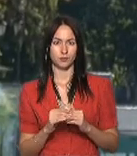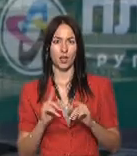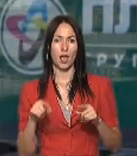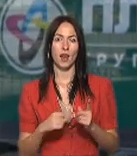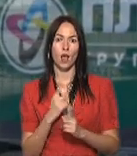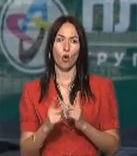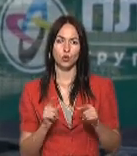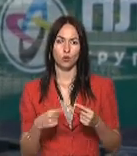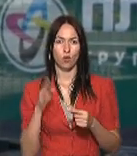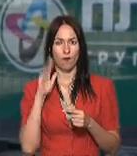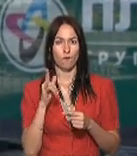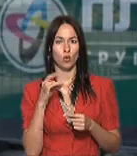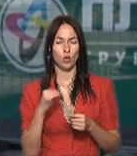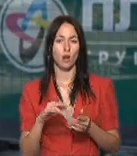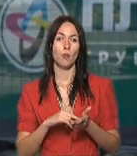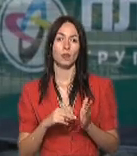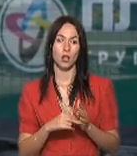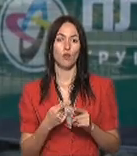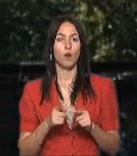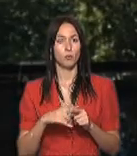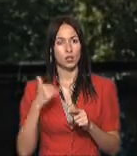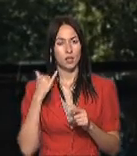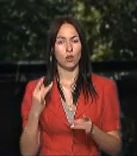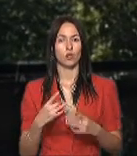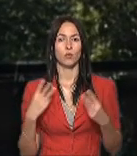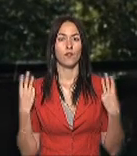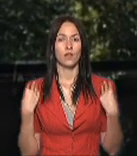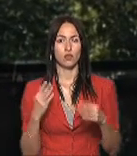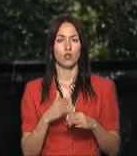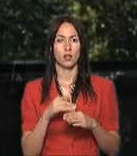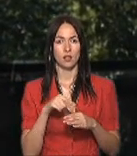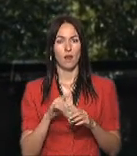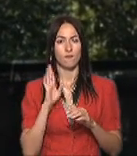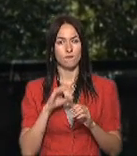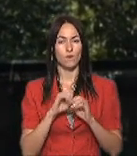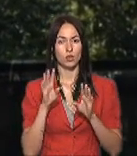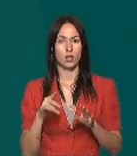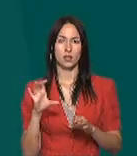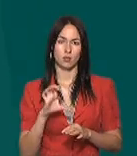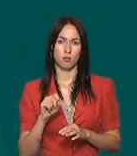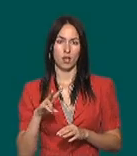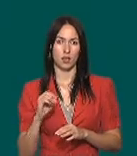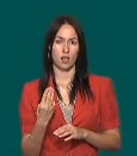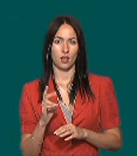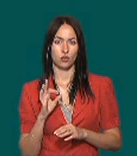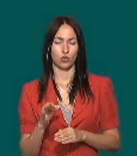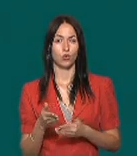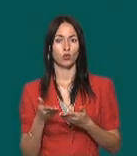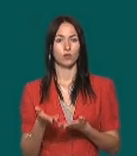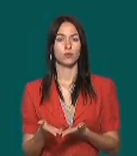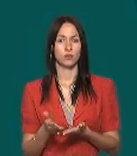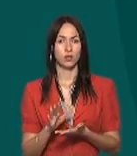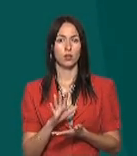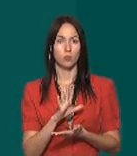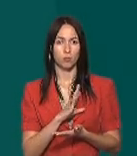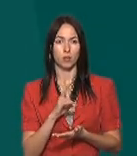Реконструкція водограю планова. Про це телефоном розповів начальник ділянки фонтанів Степан Олещенков. Вот он был на подходе выхода